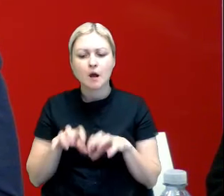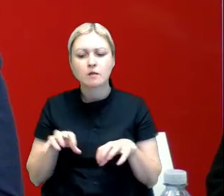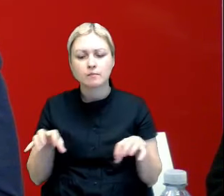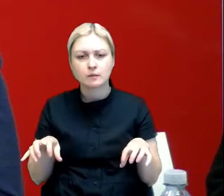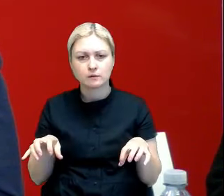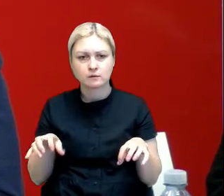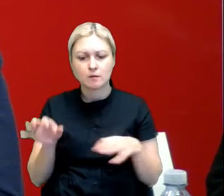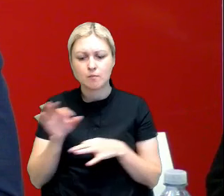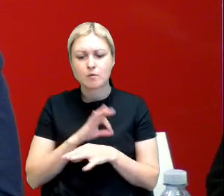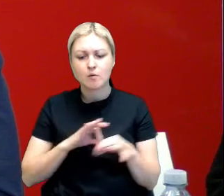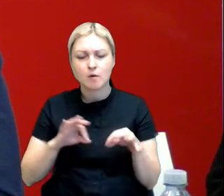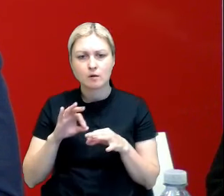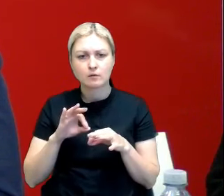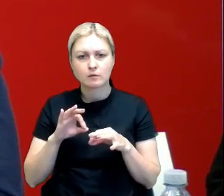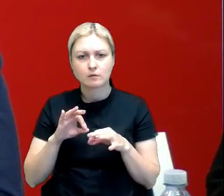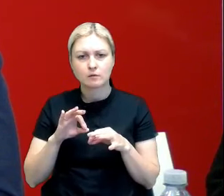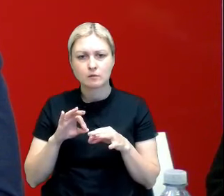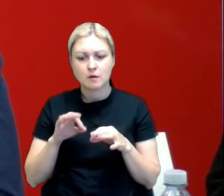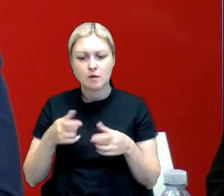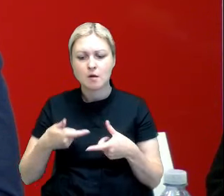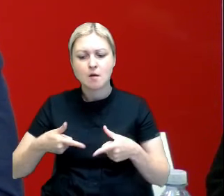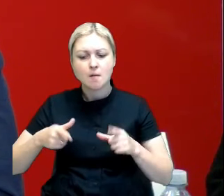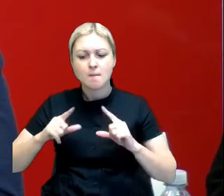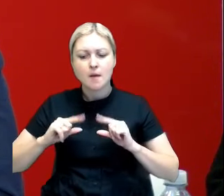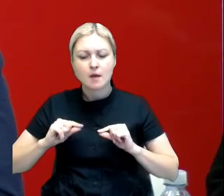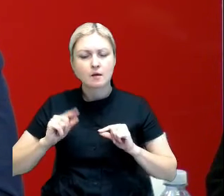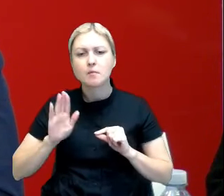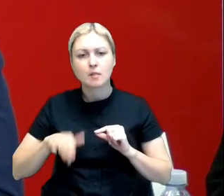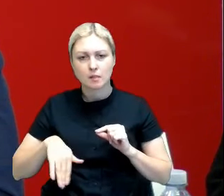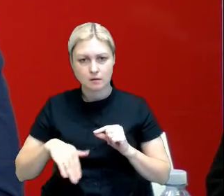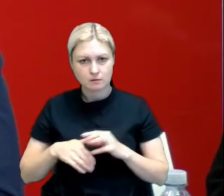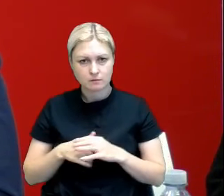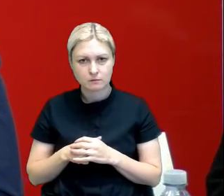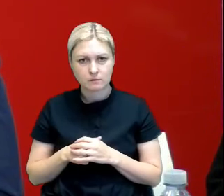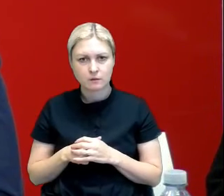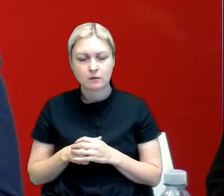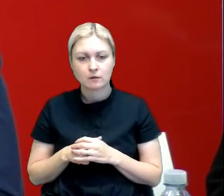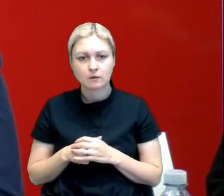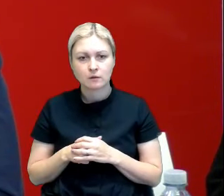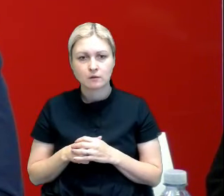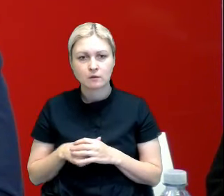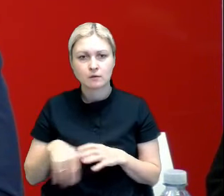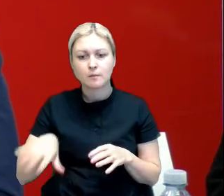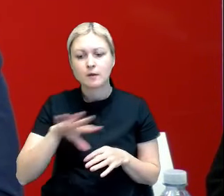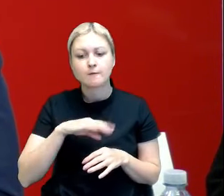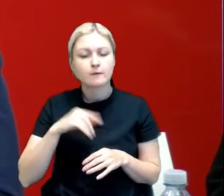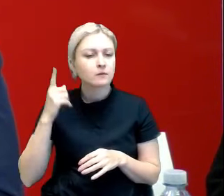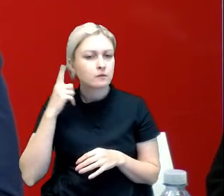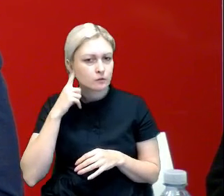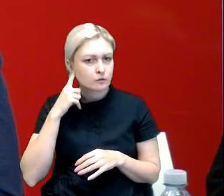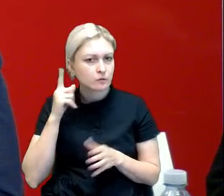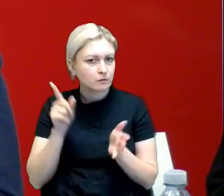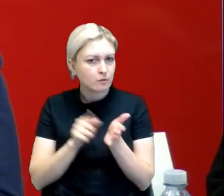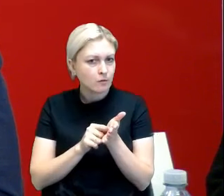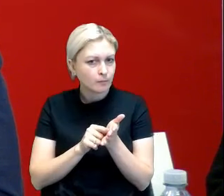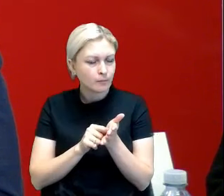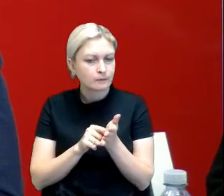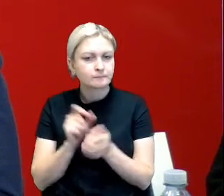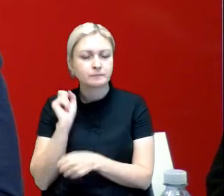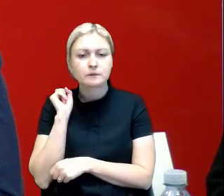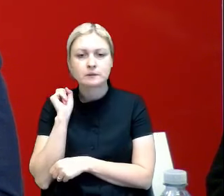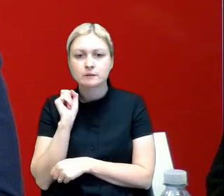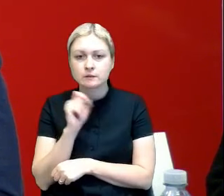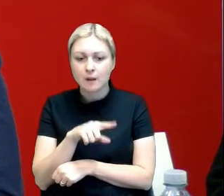šį projektą neperėmė tai dabar išgirskim visi samdomas